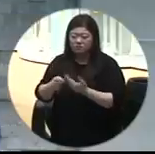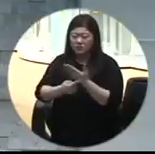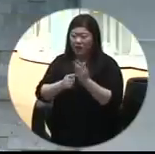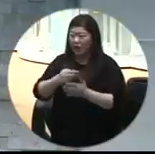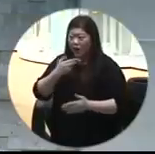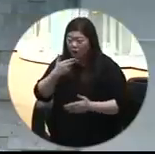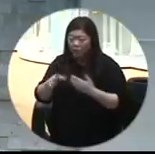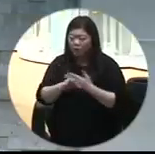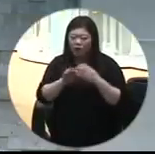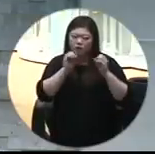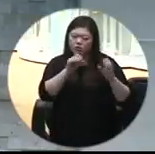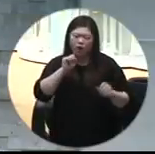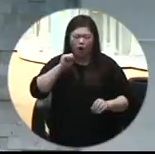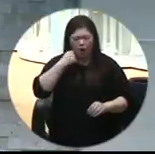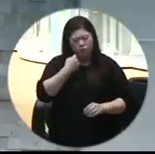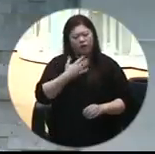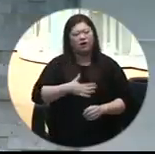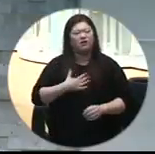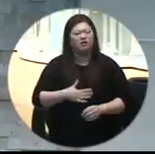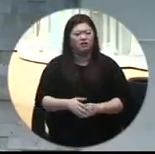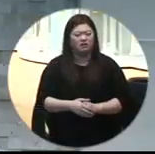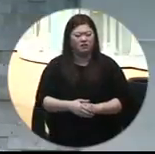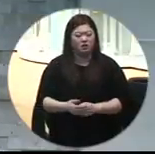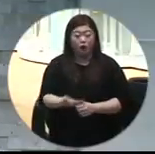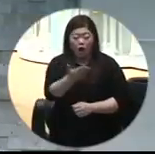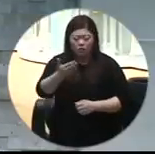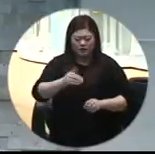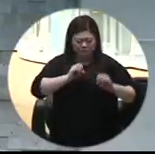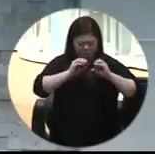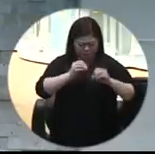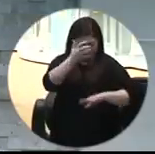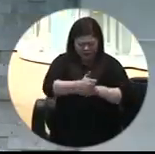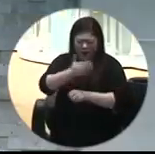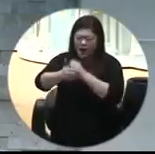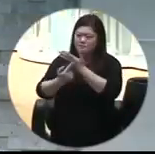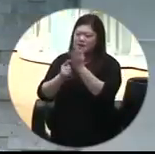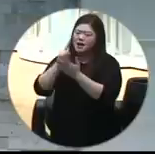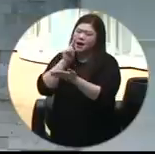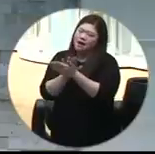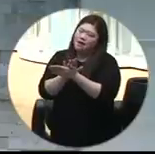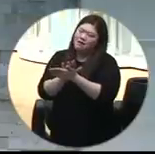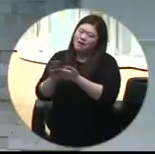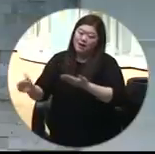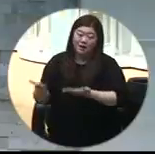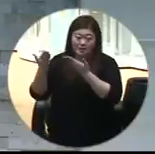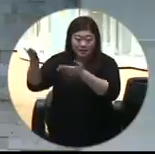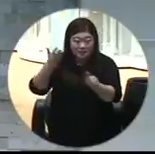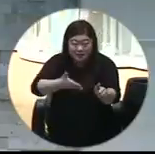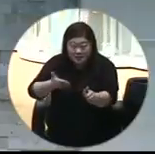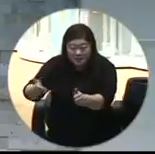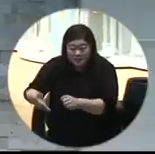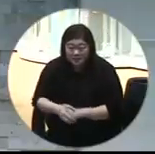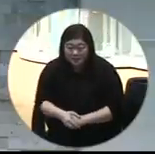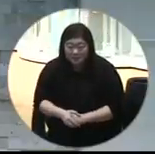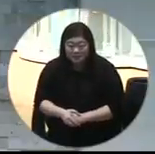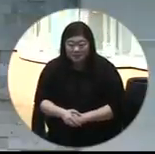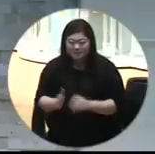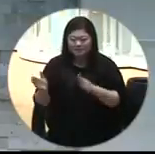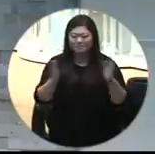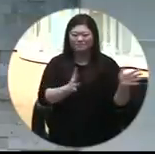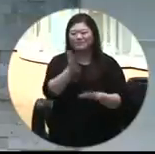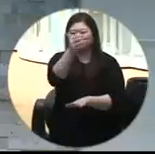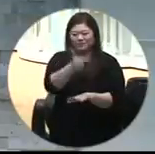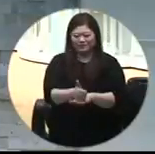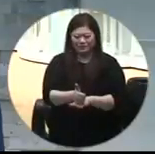여러분, 하나님의 마음을 시원케 하는 성도 되기를 주님으로 축복합니다. 결론입니다. 지금은